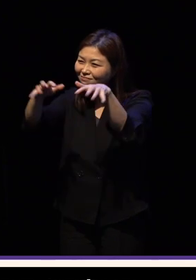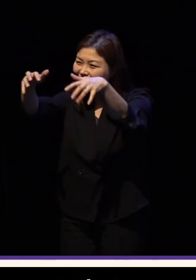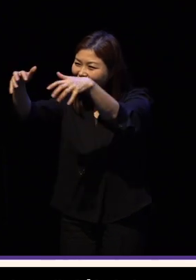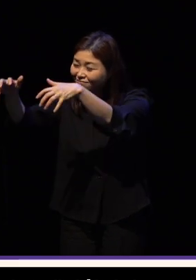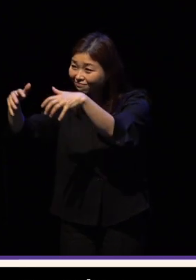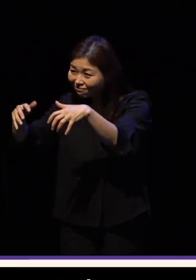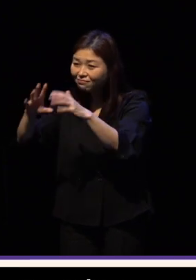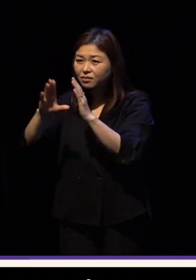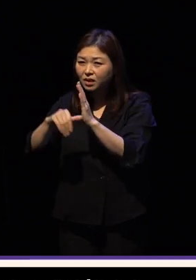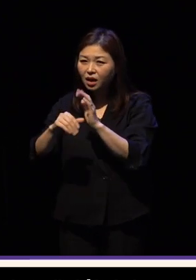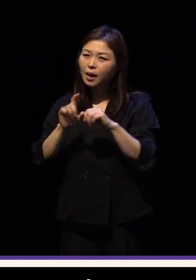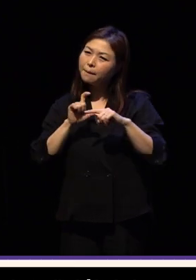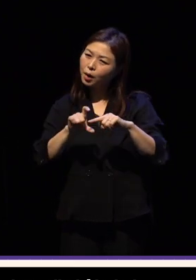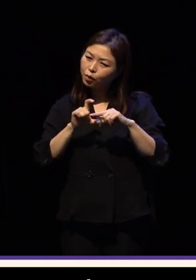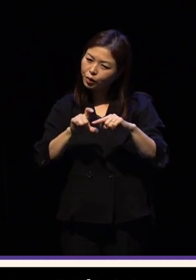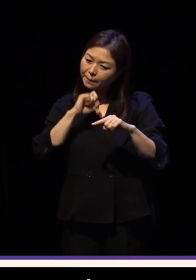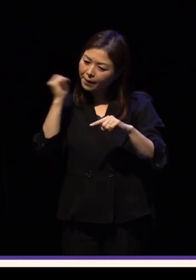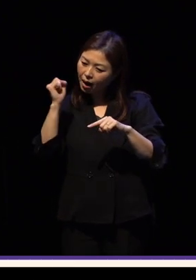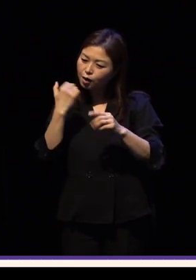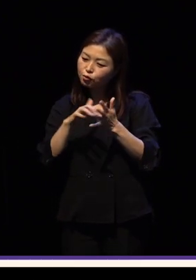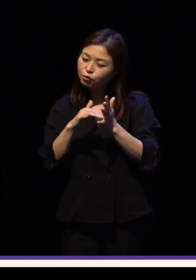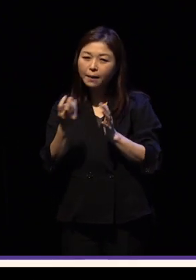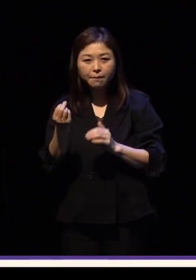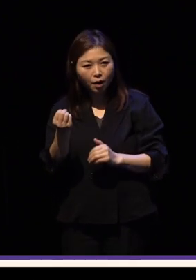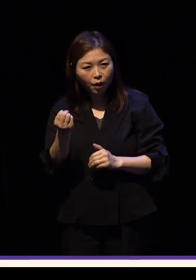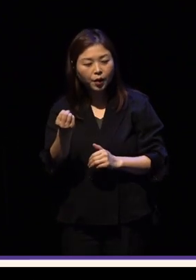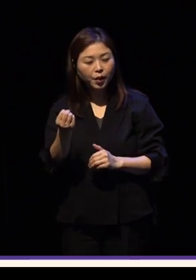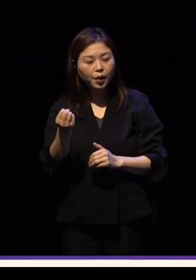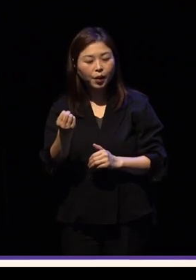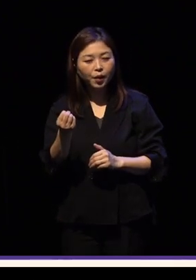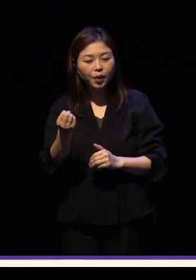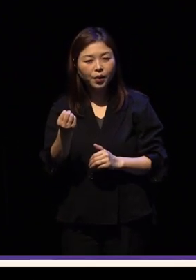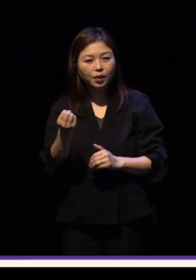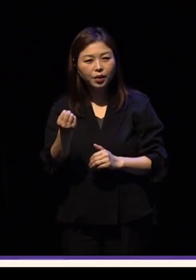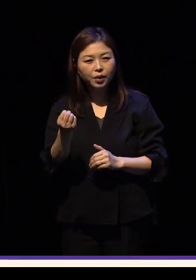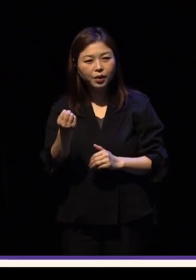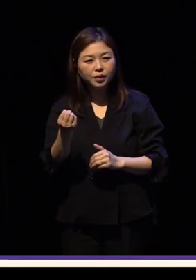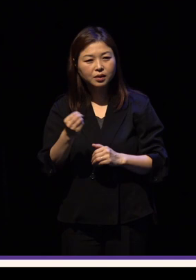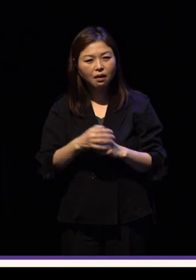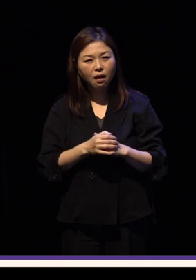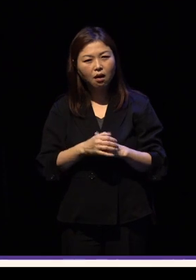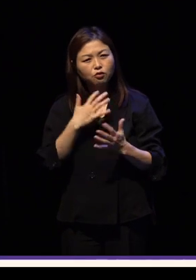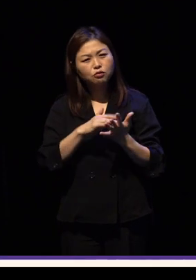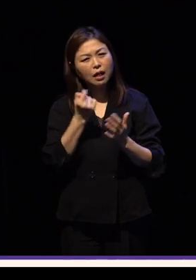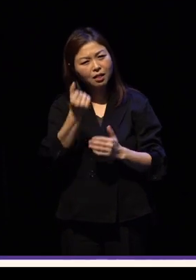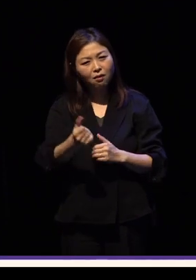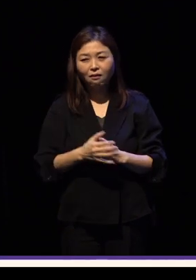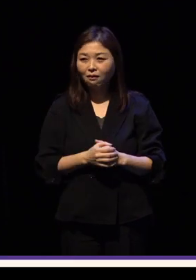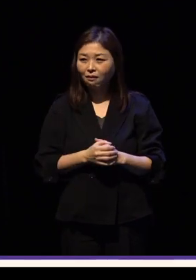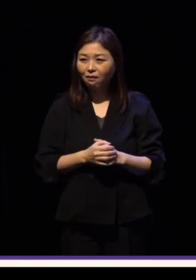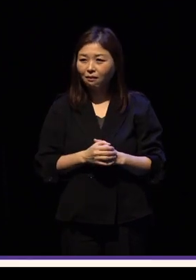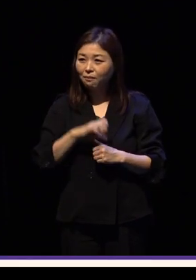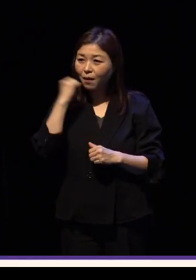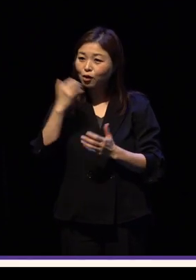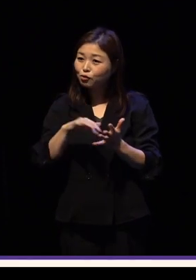평균 선정되는 율이 얼마나 될까 보니까 너무 낮아요. 얼마나 될 것 같아요?